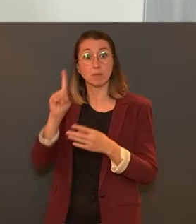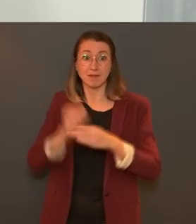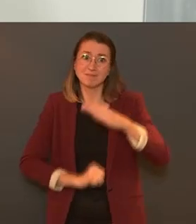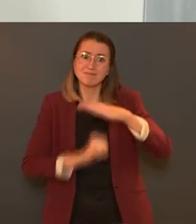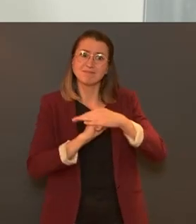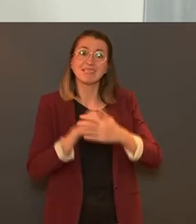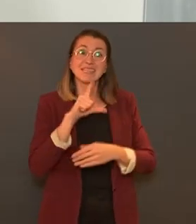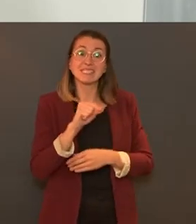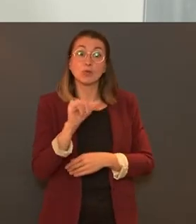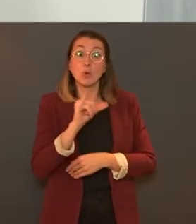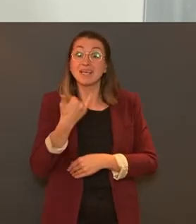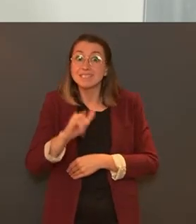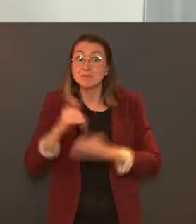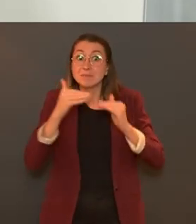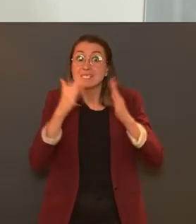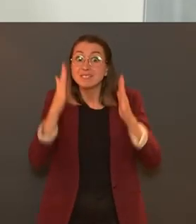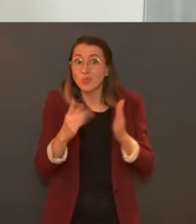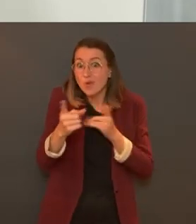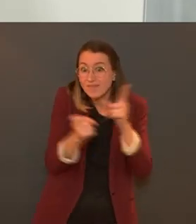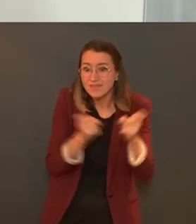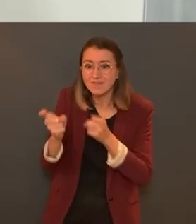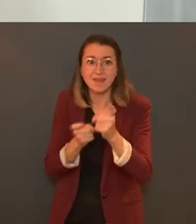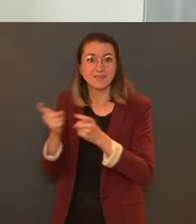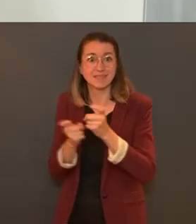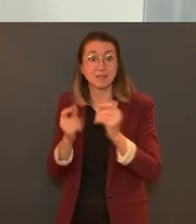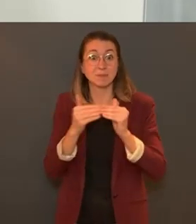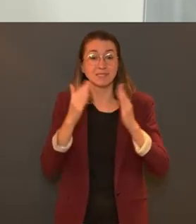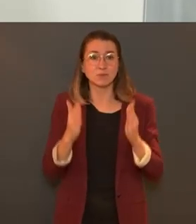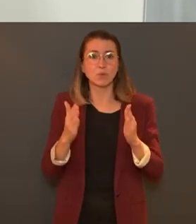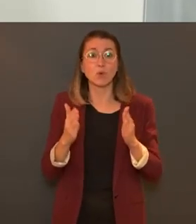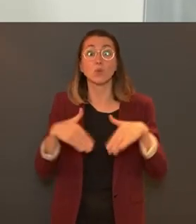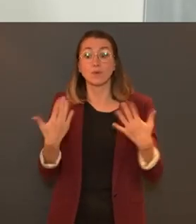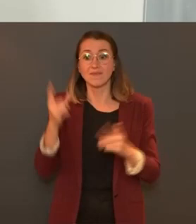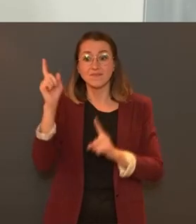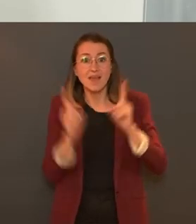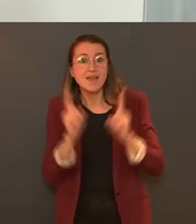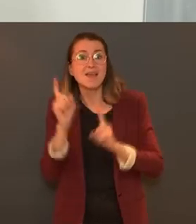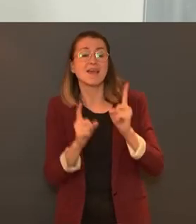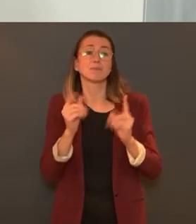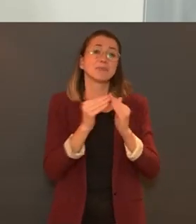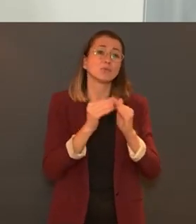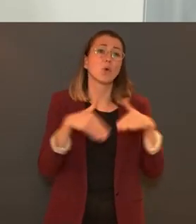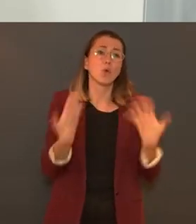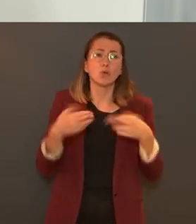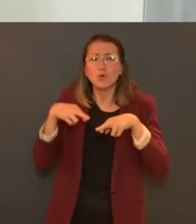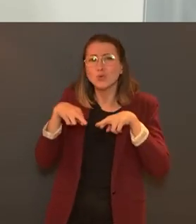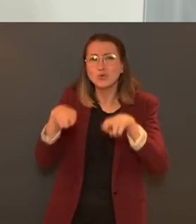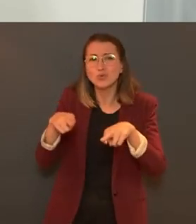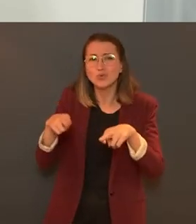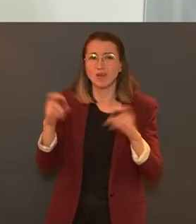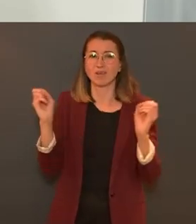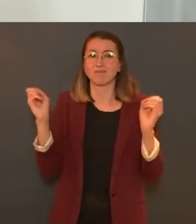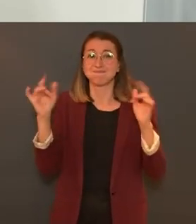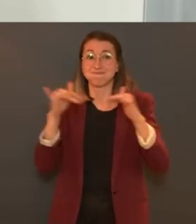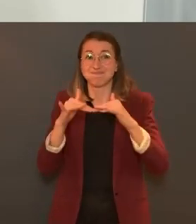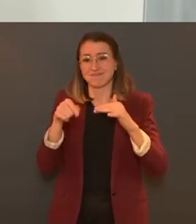par exemple pour une organisation que vous faites chez vous, ou pour les rassemblements dans la rue. Ça permet aussi de bien comprendre la